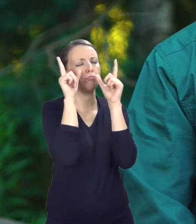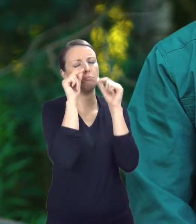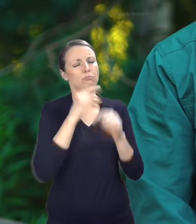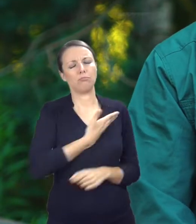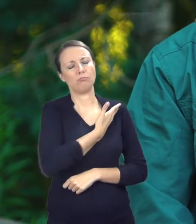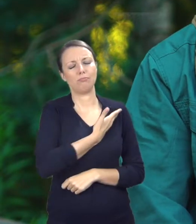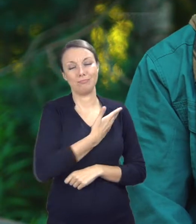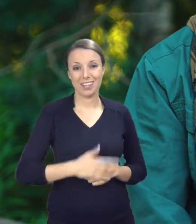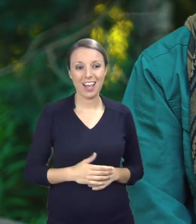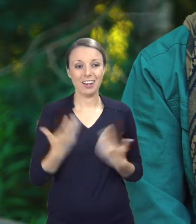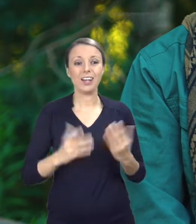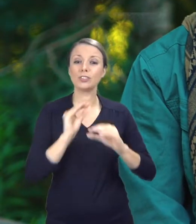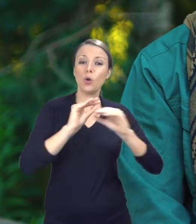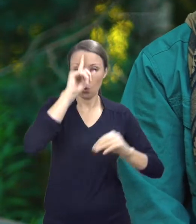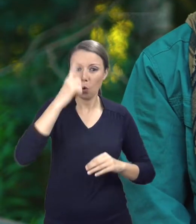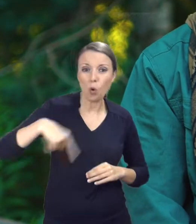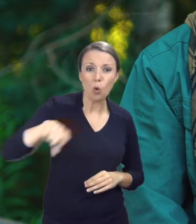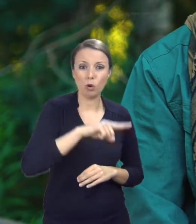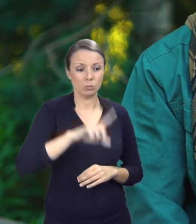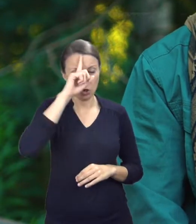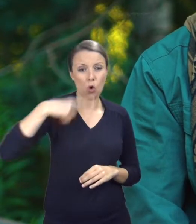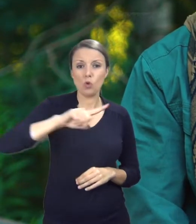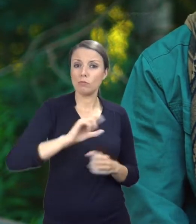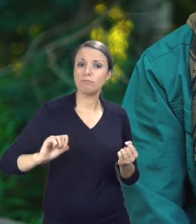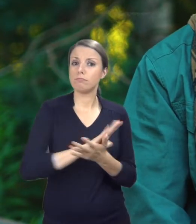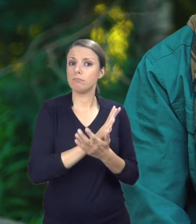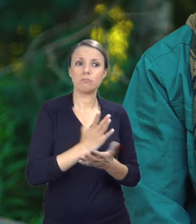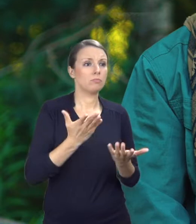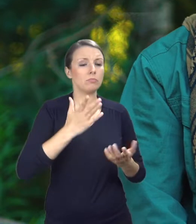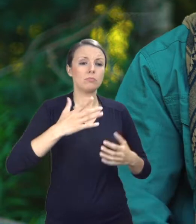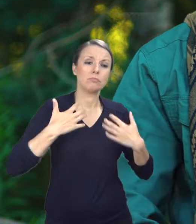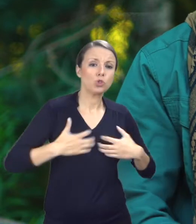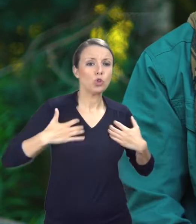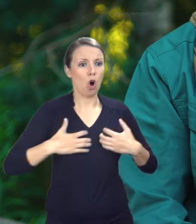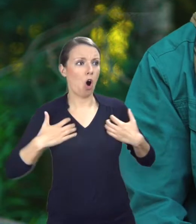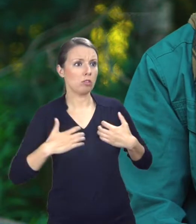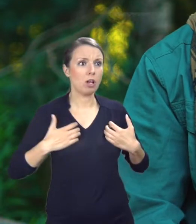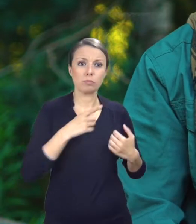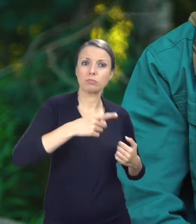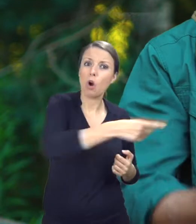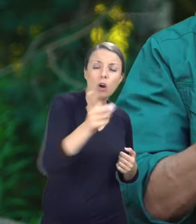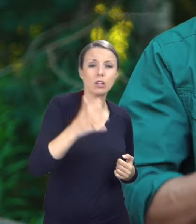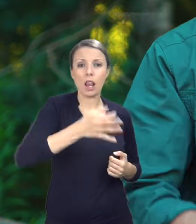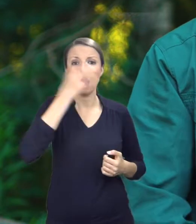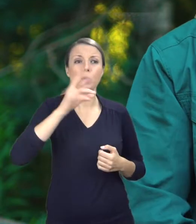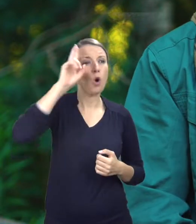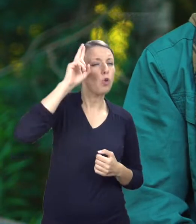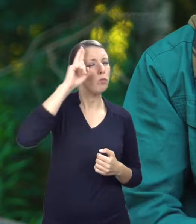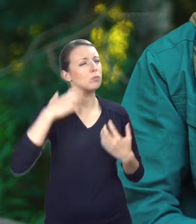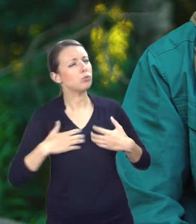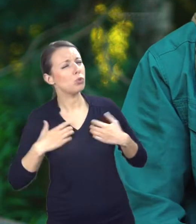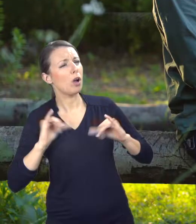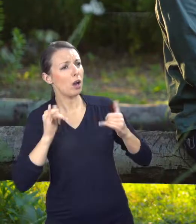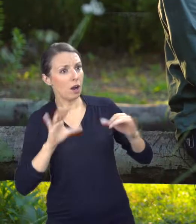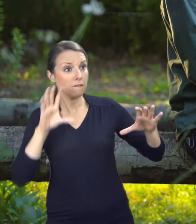nauczyć, przystosować ich do tego, żeby oni funkcjonowali w przyrodzie, funkcjonowali w naturze, żeby ją lepiej rozumieli, a przez to też rozumieli lepiej